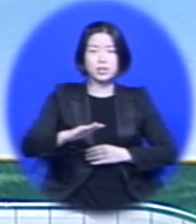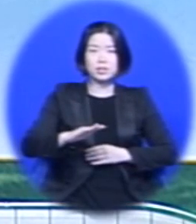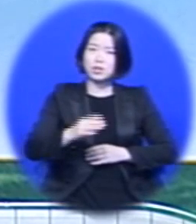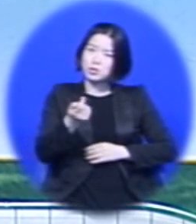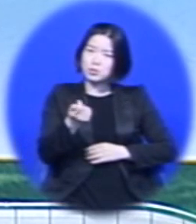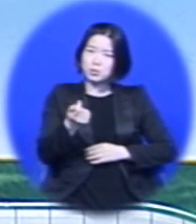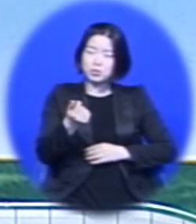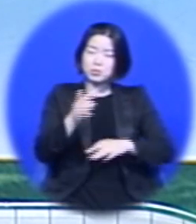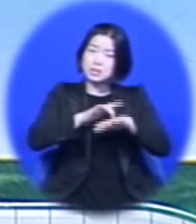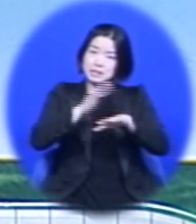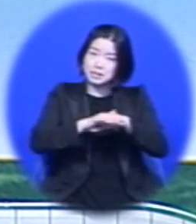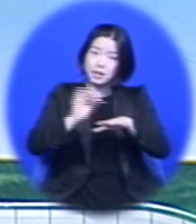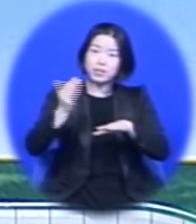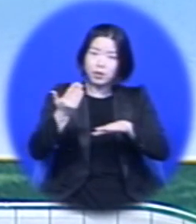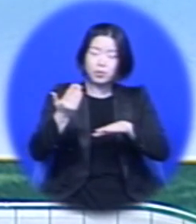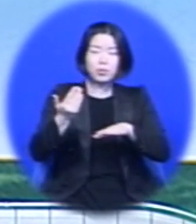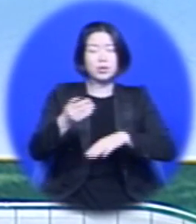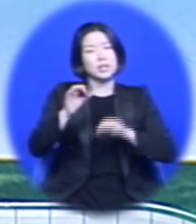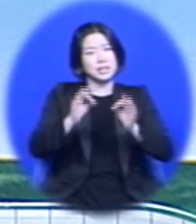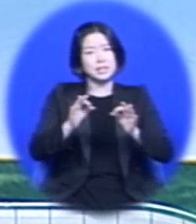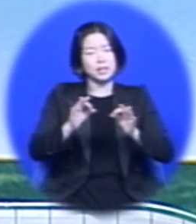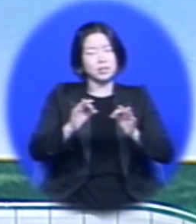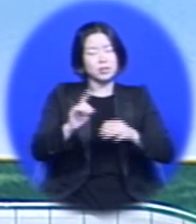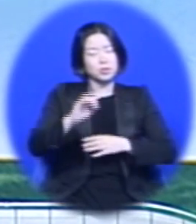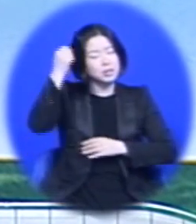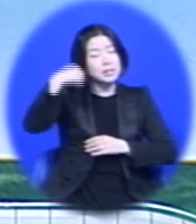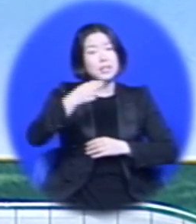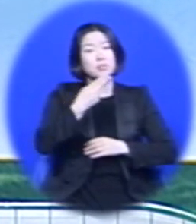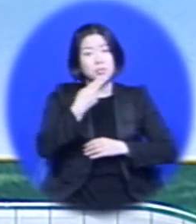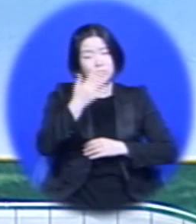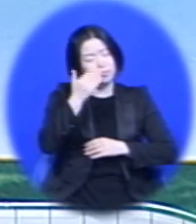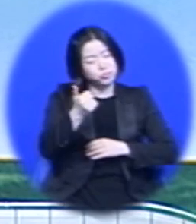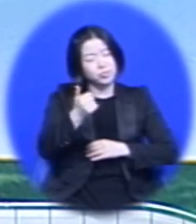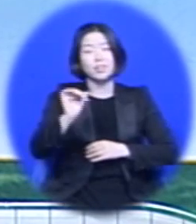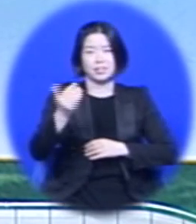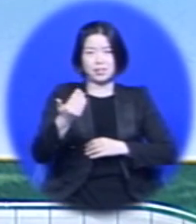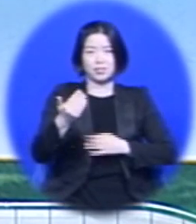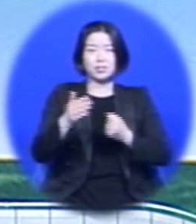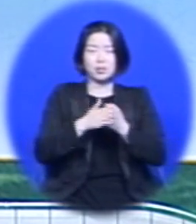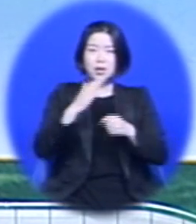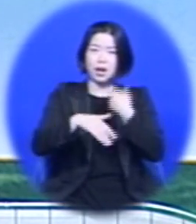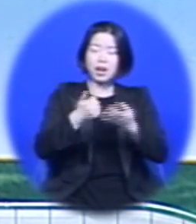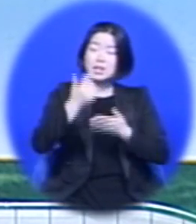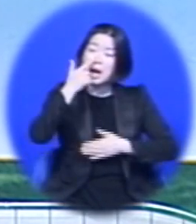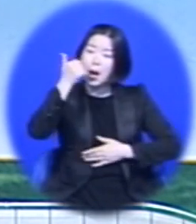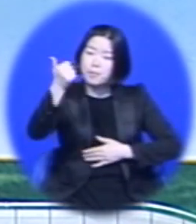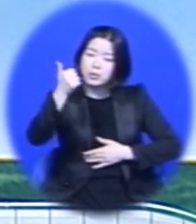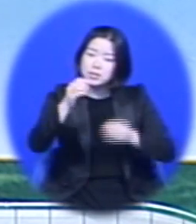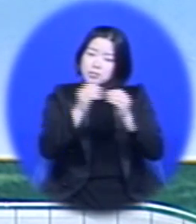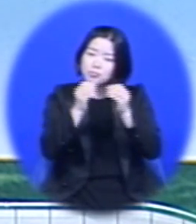약간은 습관적이 되었고 이제는 조금 무감각해질 정도가 되어서 하나님 아버지라고 하는 표현을